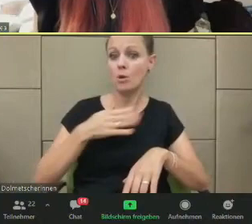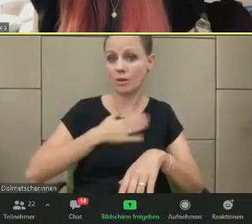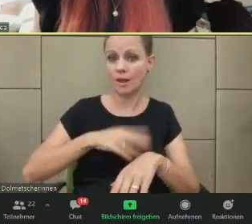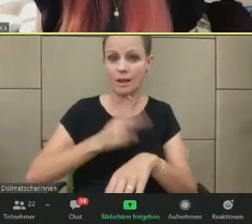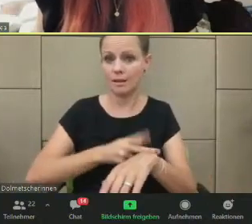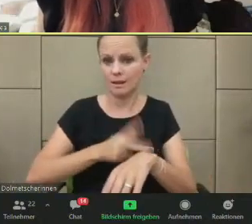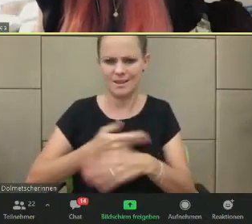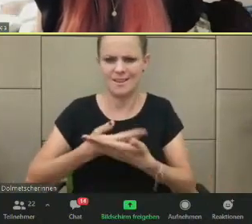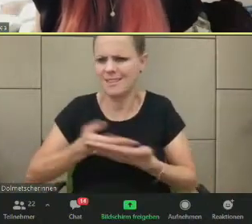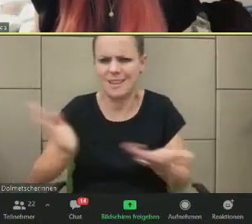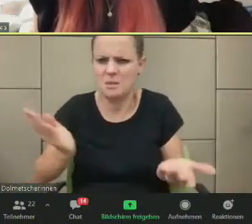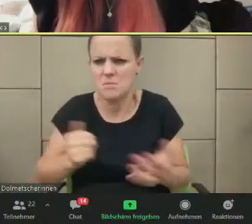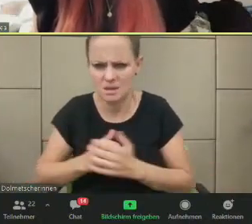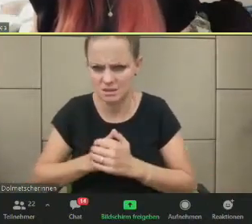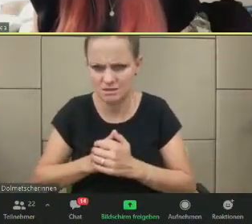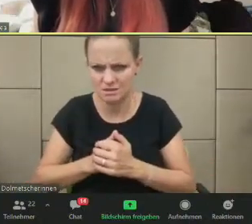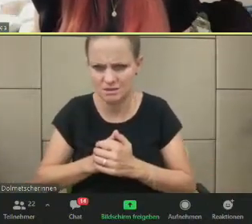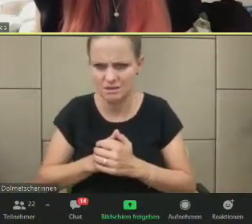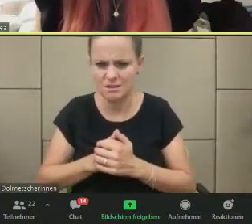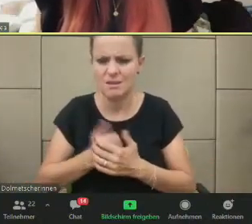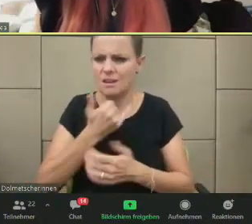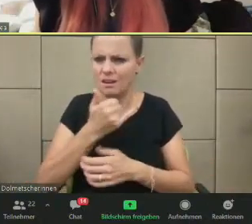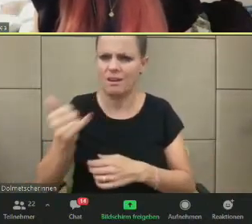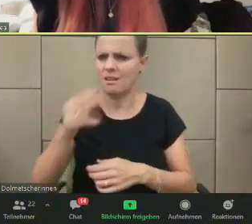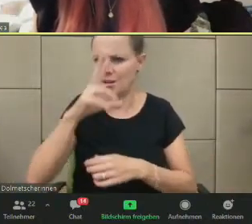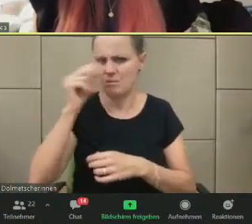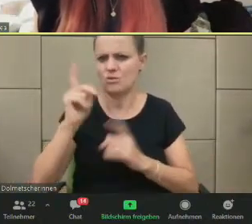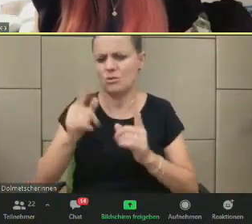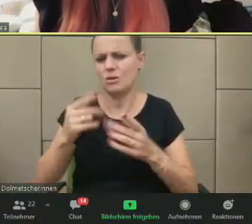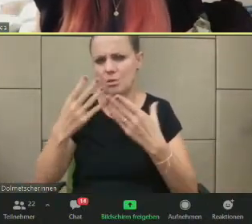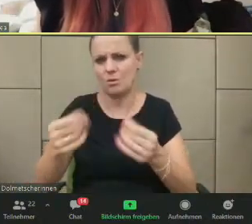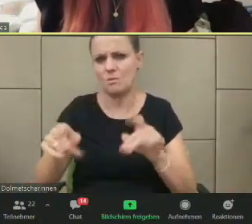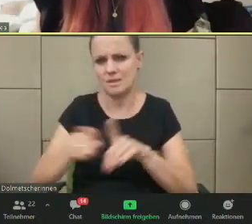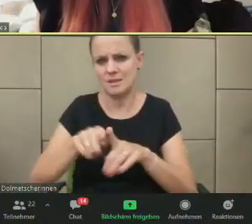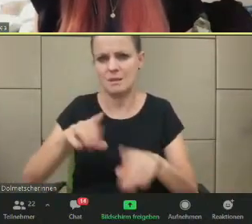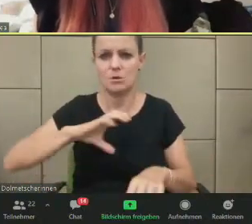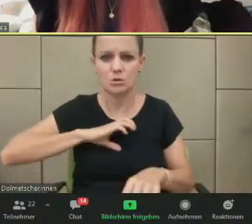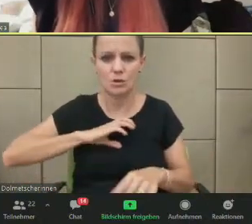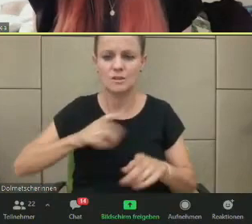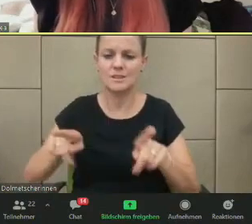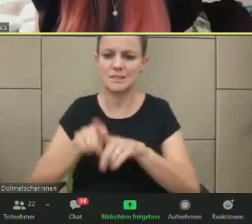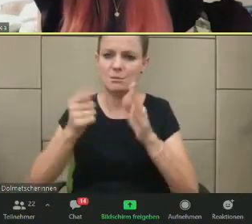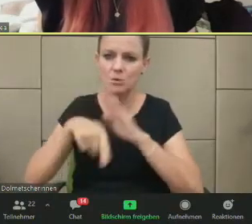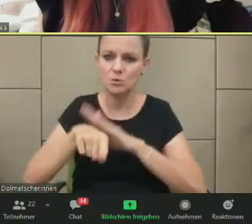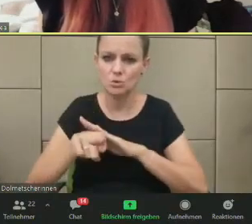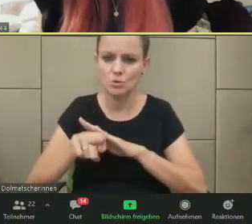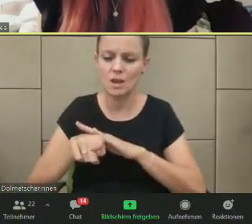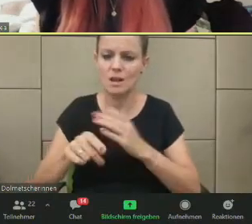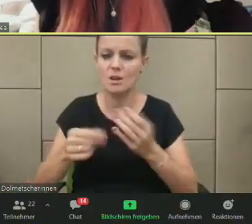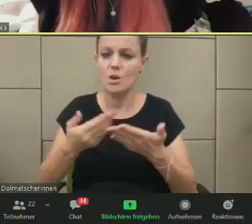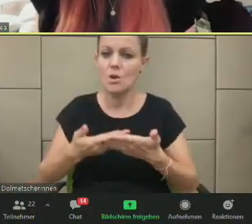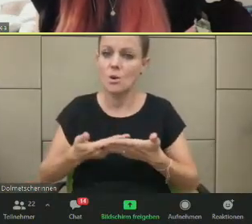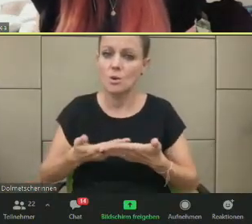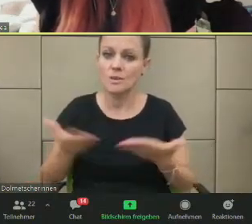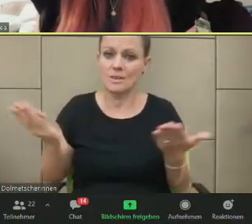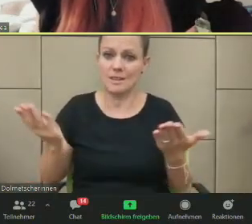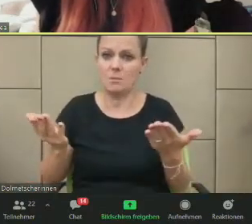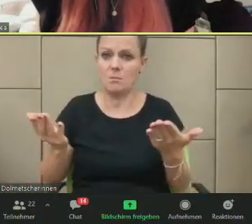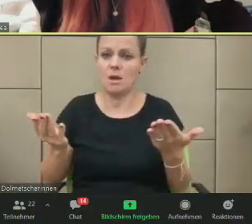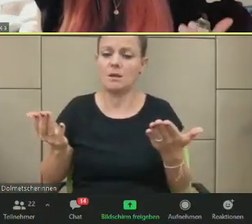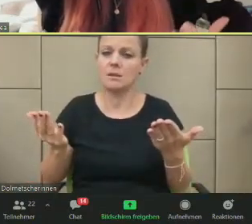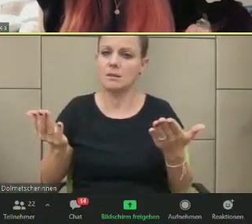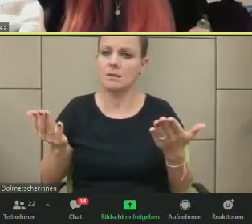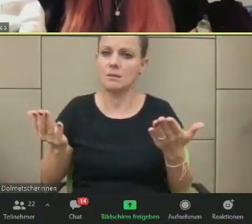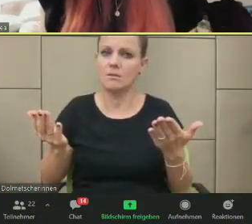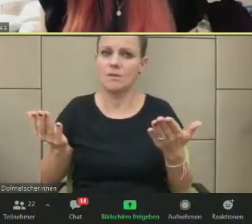ist. Und jeder Mensch sollte dieselben Chancen haben, denselben Zugang haben. Und niemand soll sich um